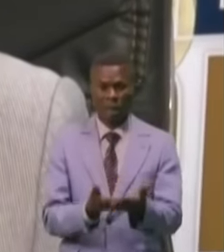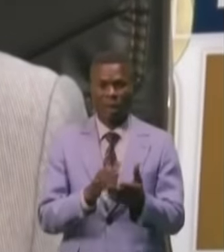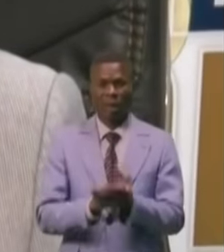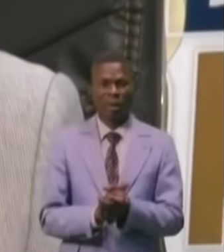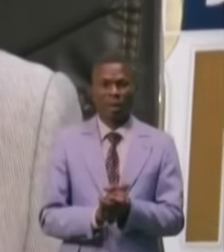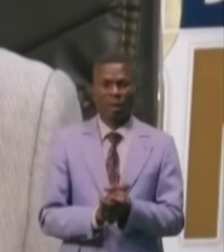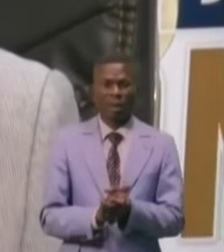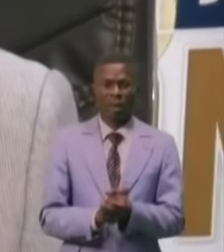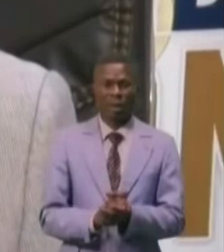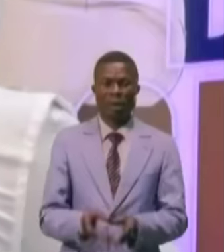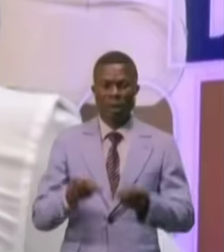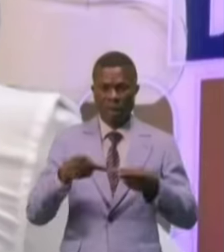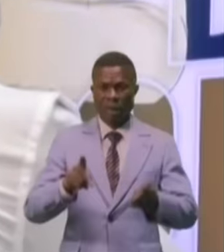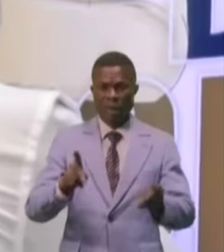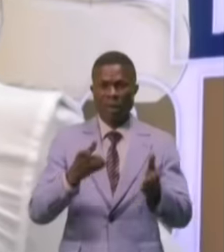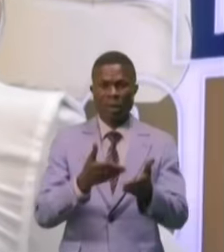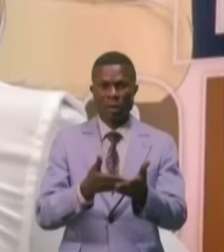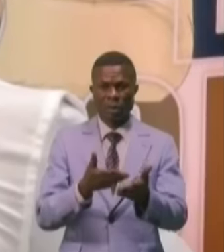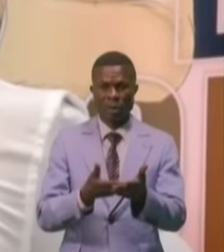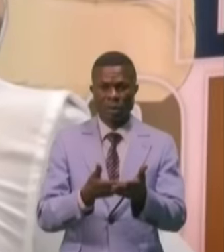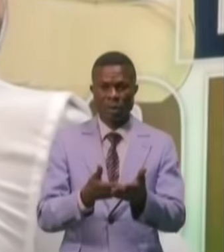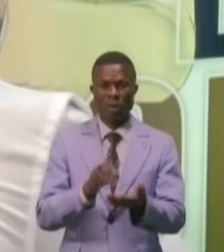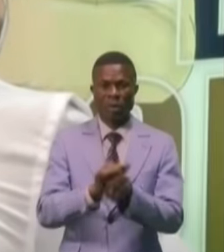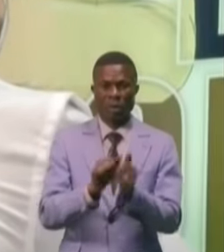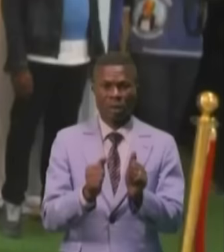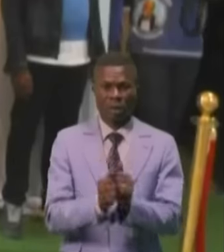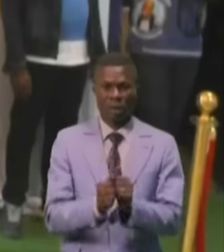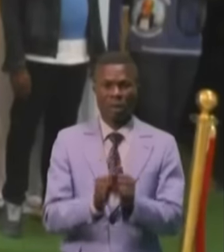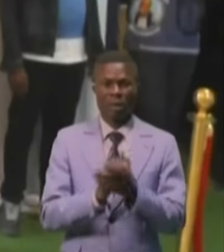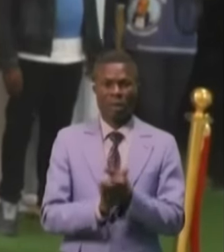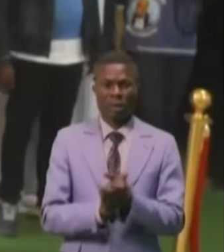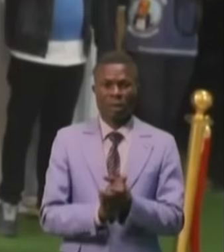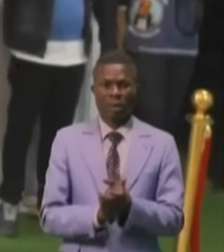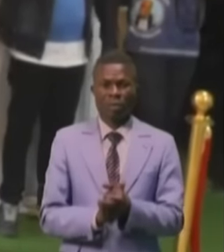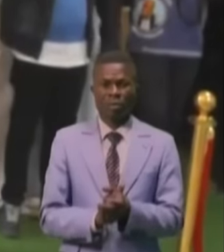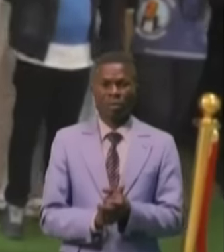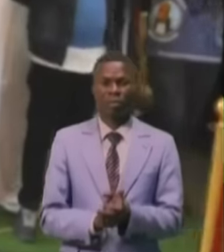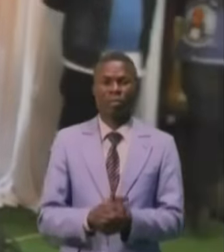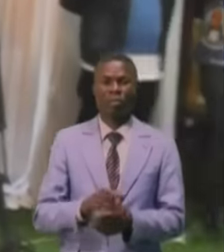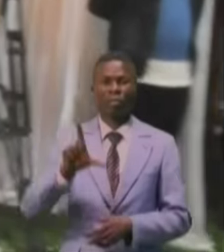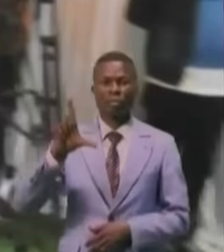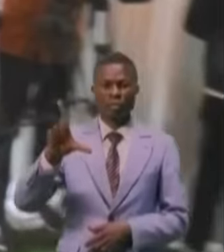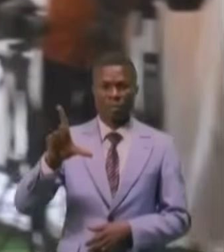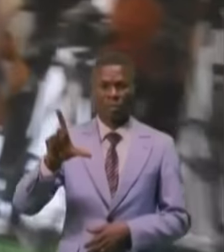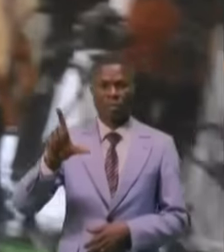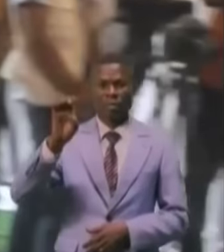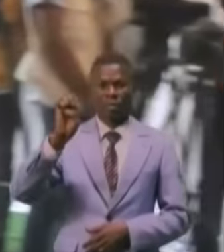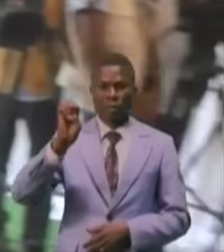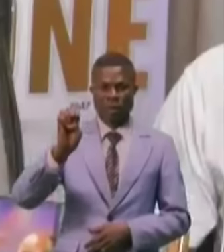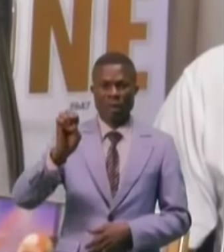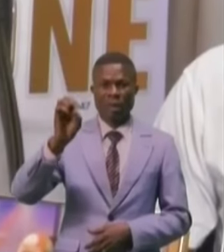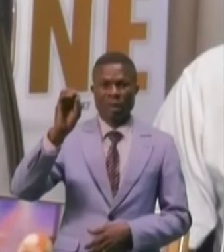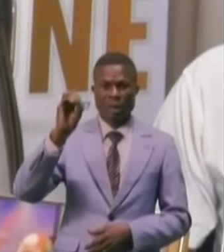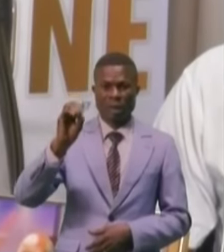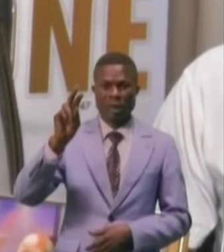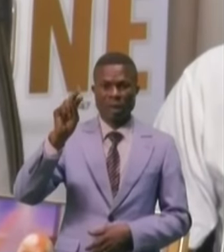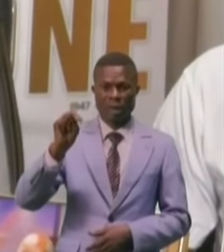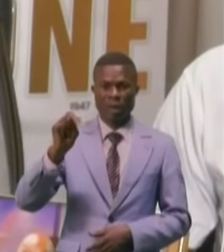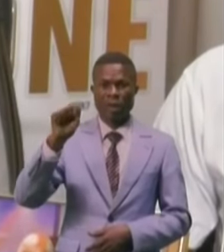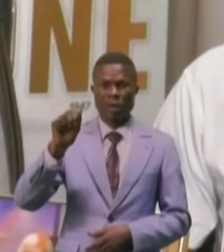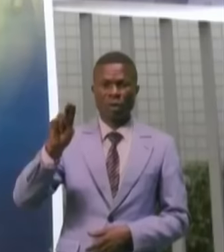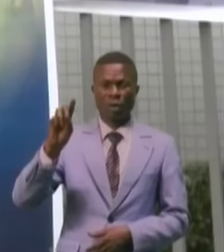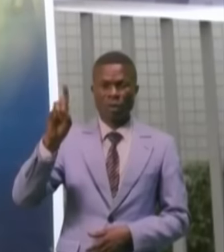été donnée ce matin par les responsables de l'église du tabernacle qui ont réuni la presse. Pour preuve qu'il